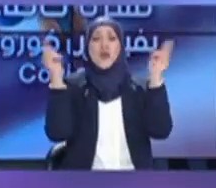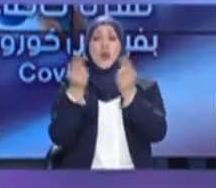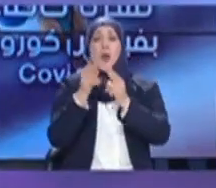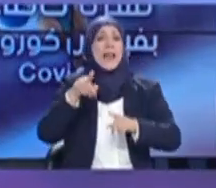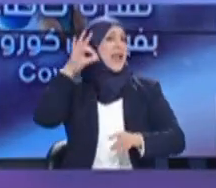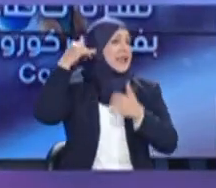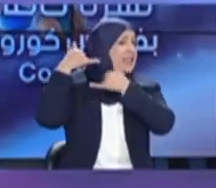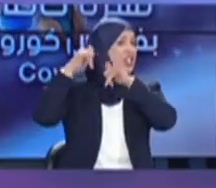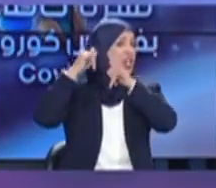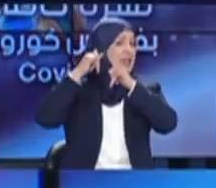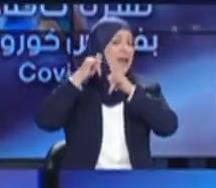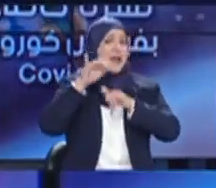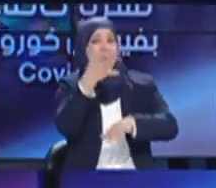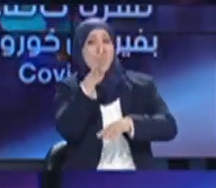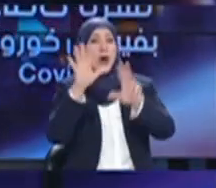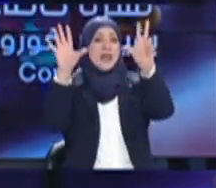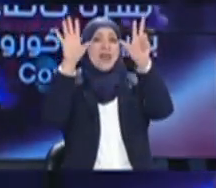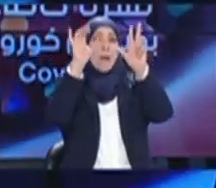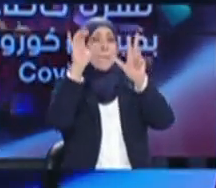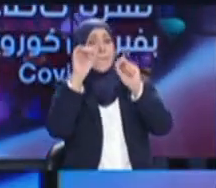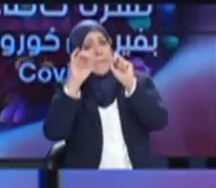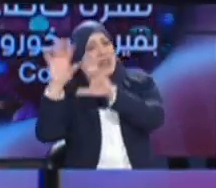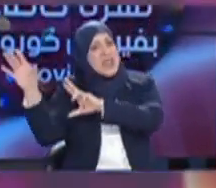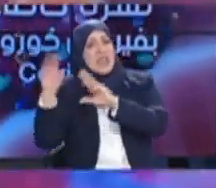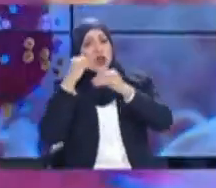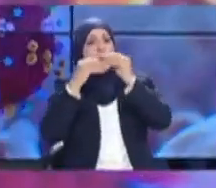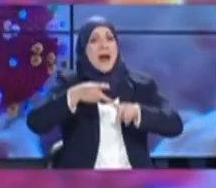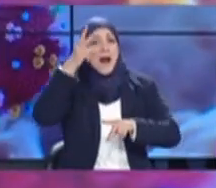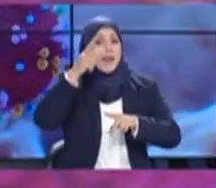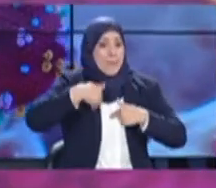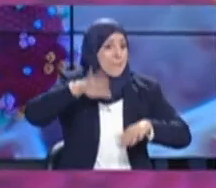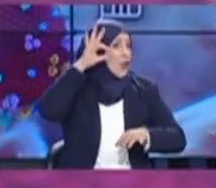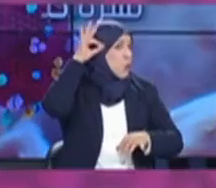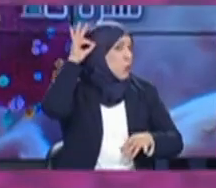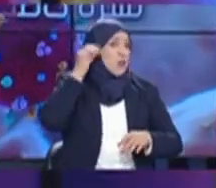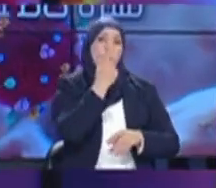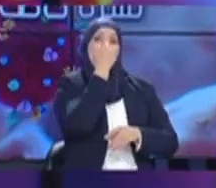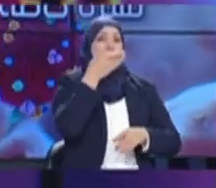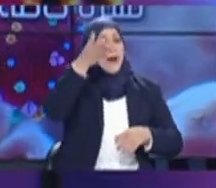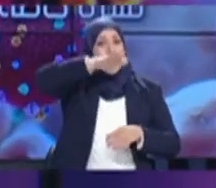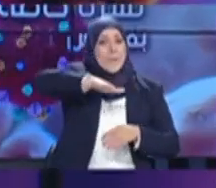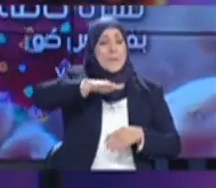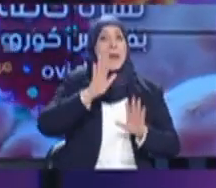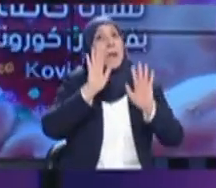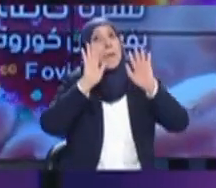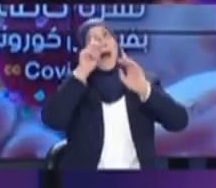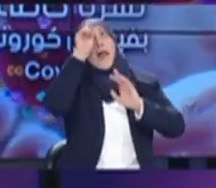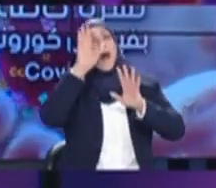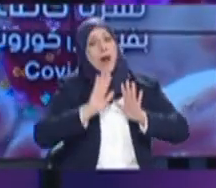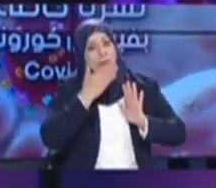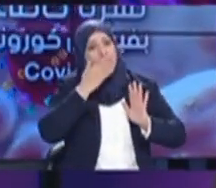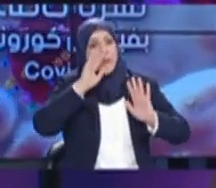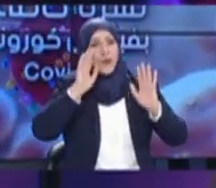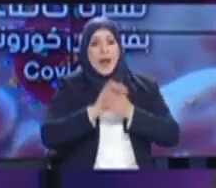وصلوا لها بخيسك 80 او اكثر من 80، وفيها حالات وفاه ايضا. هو بالنسبه للسبيتالنا، سبيتال